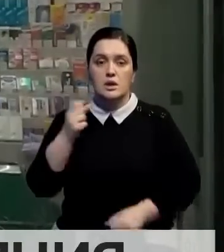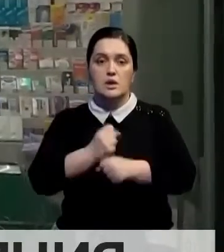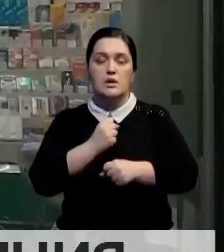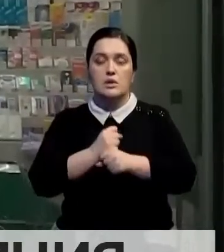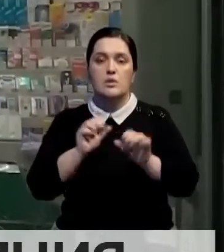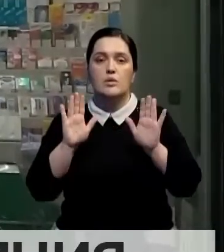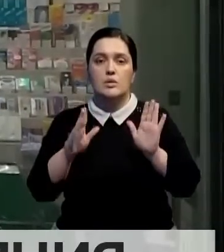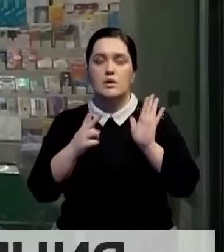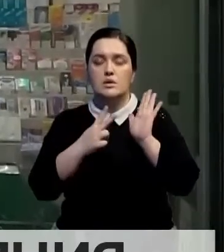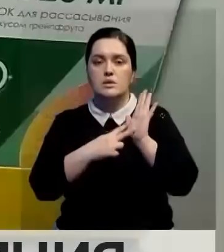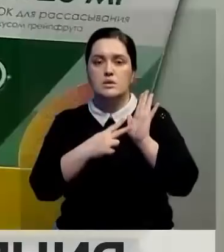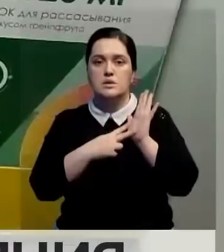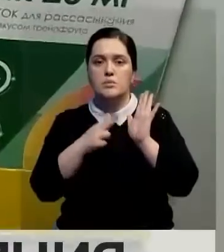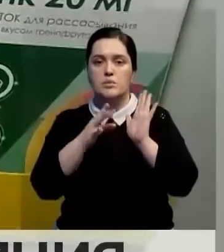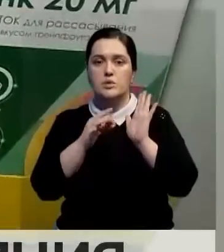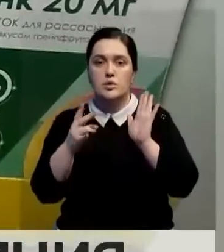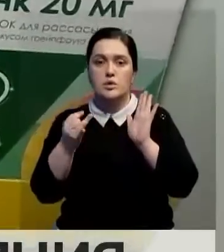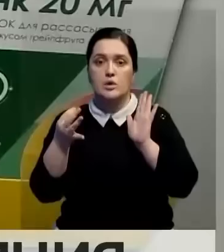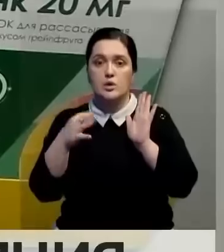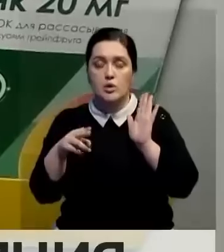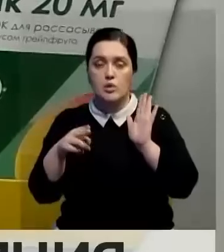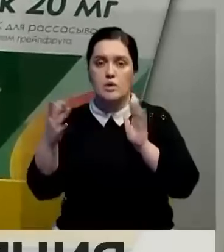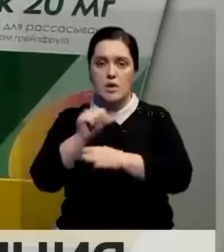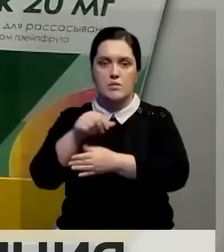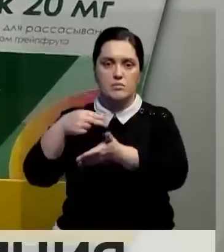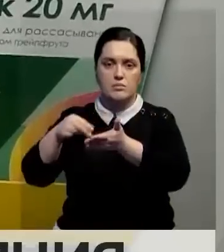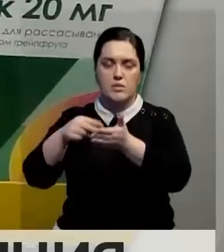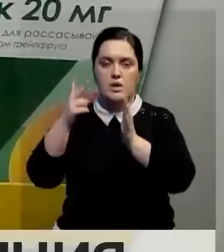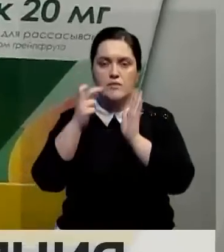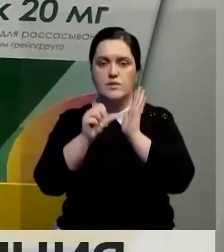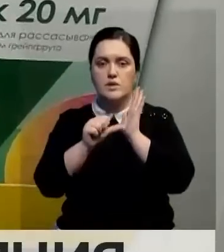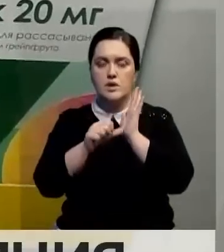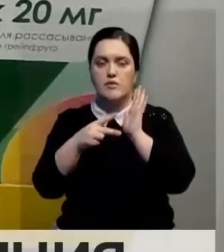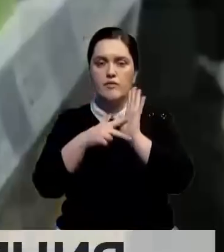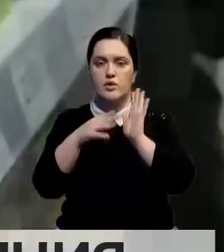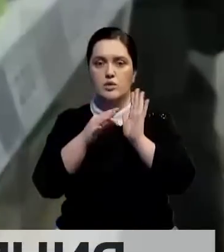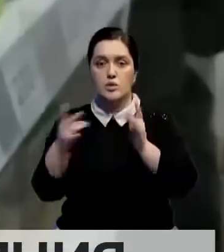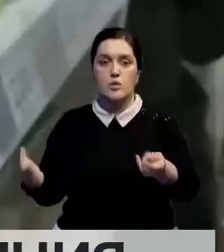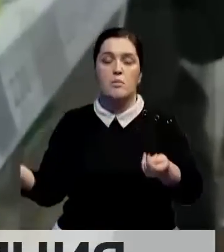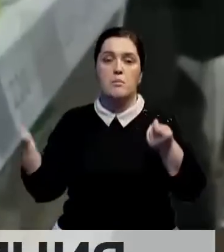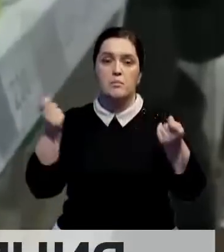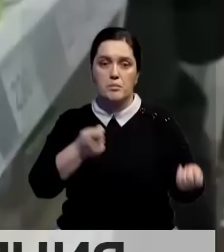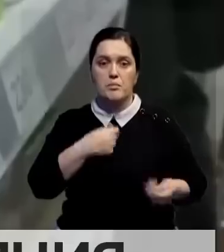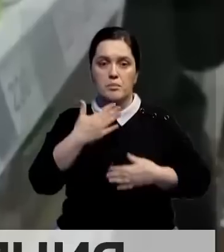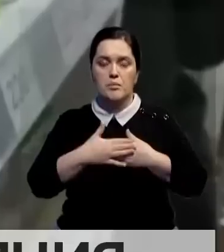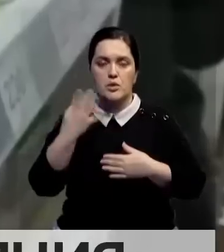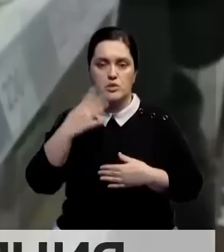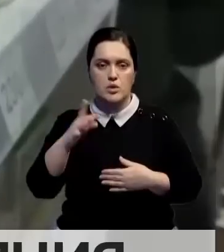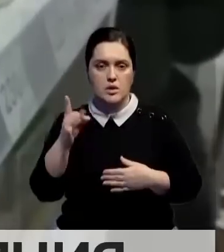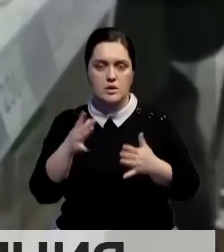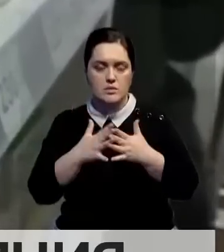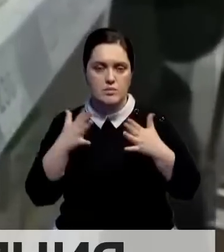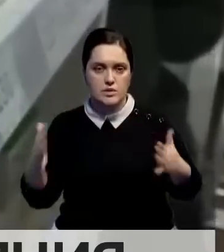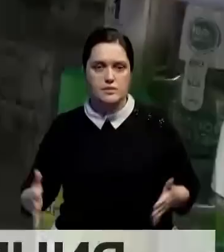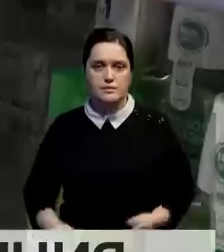всего 7 тонн йода, а его импорт составил 268 тонн. То есть завезли в страну почти в 40 раз